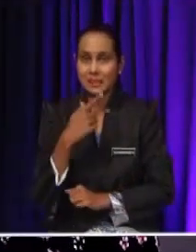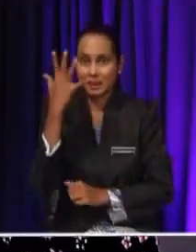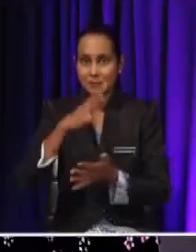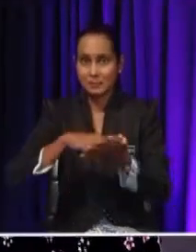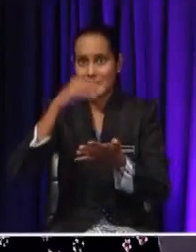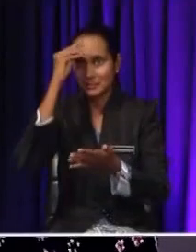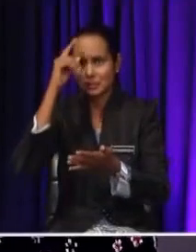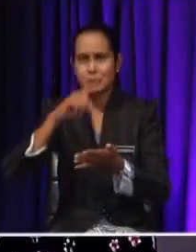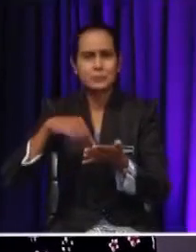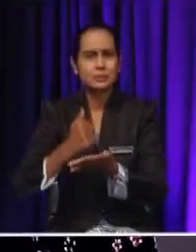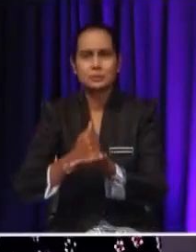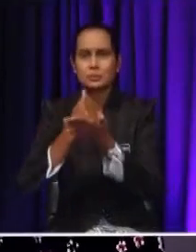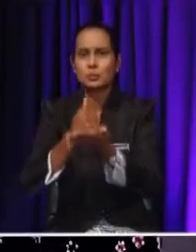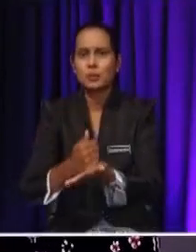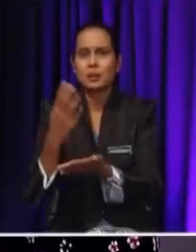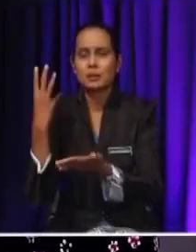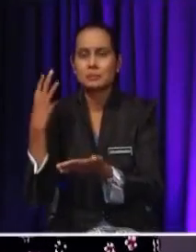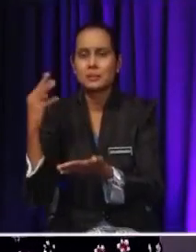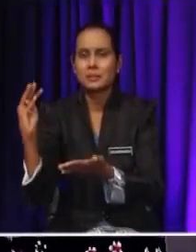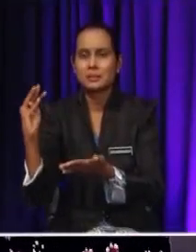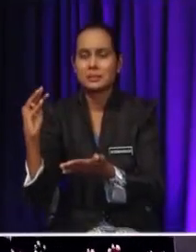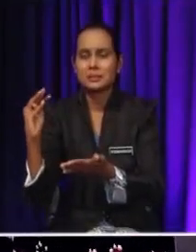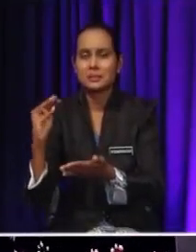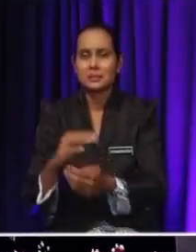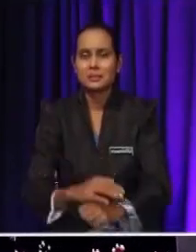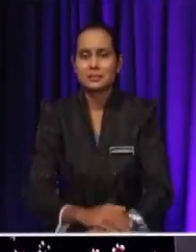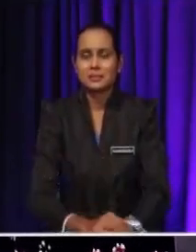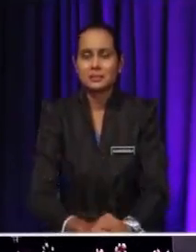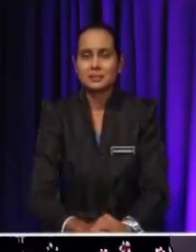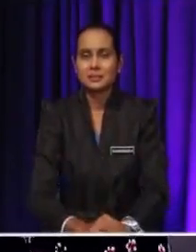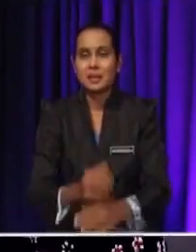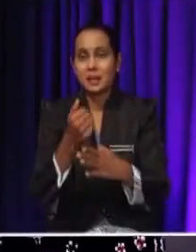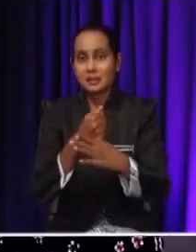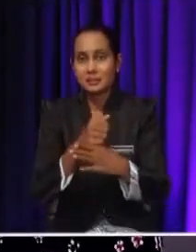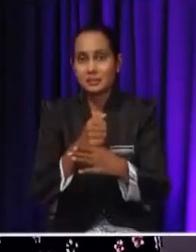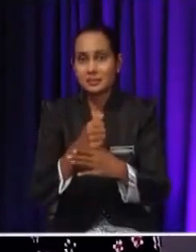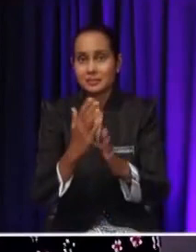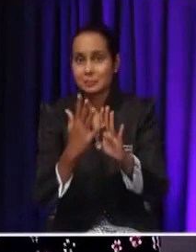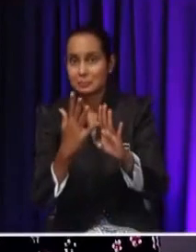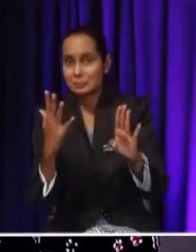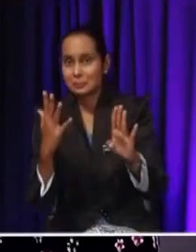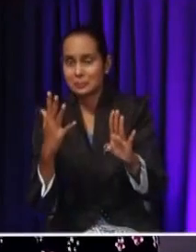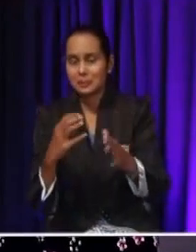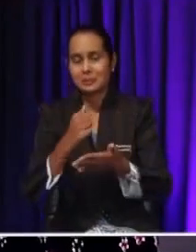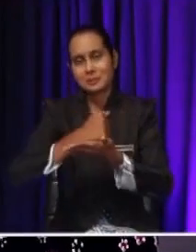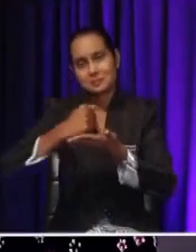sumbangan mereka yaitu antara barisan sastrawan negara Nah jadi